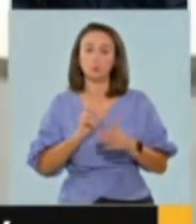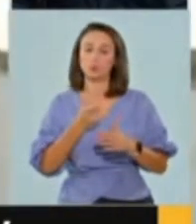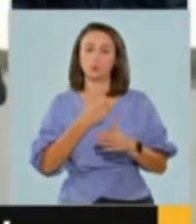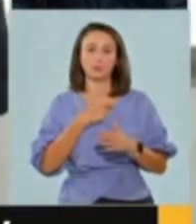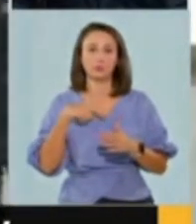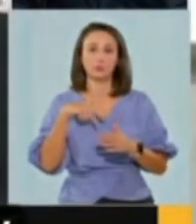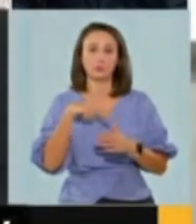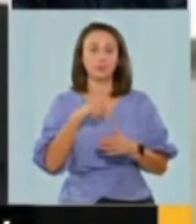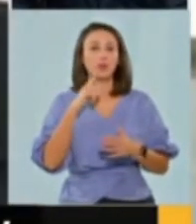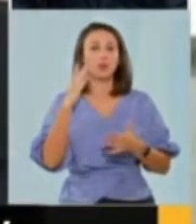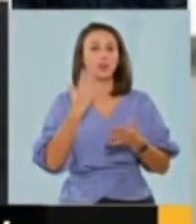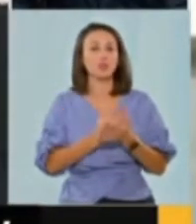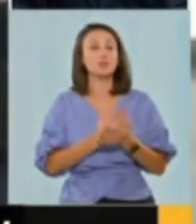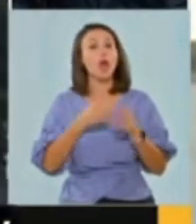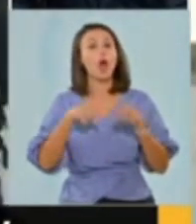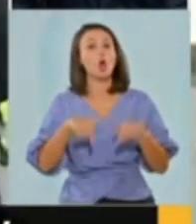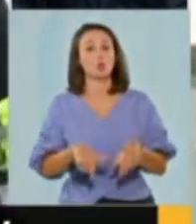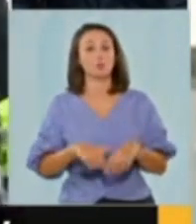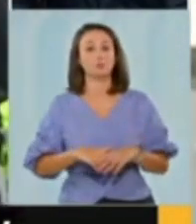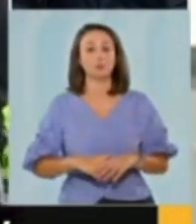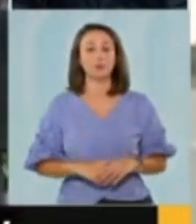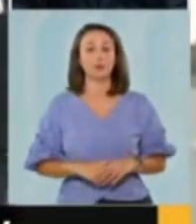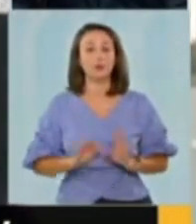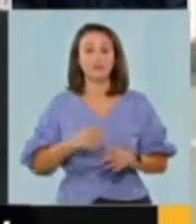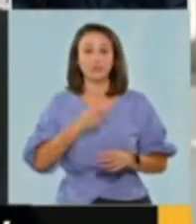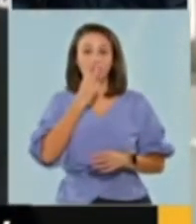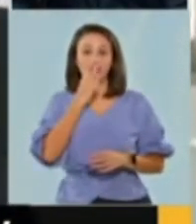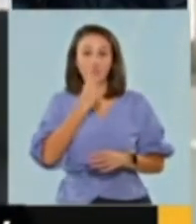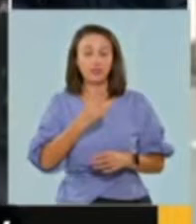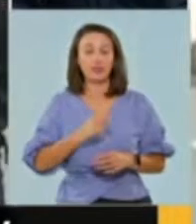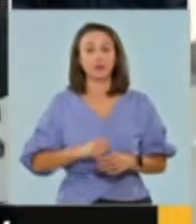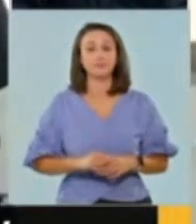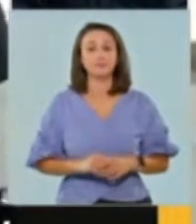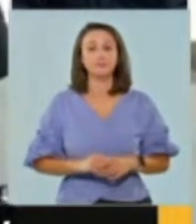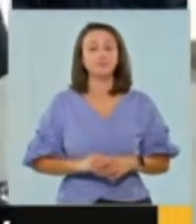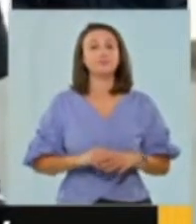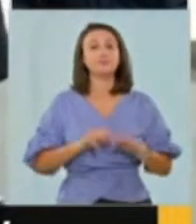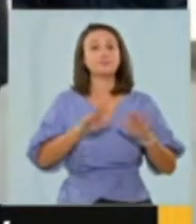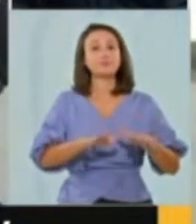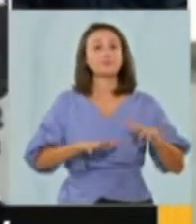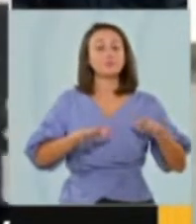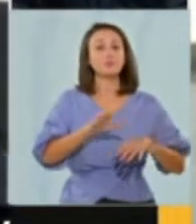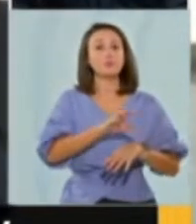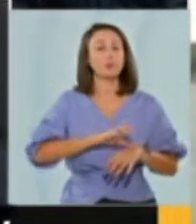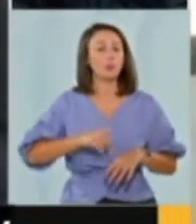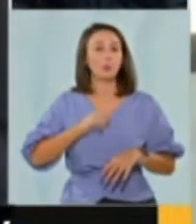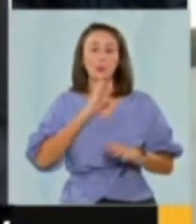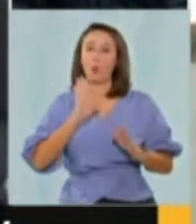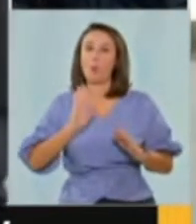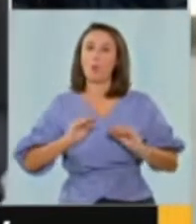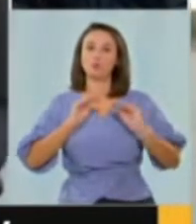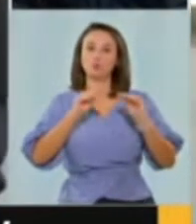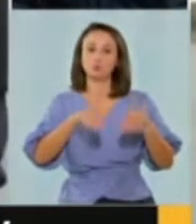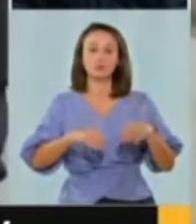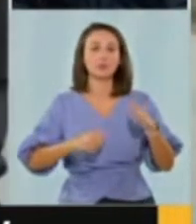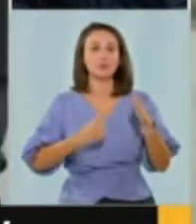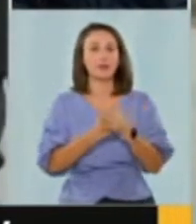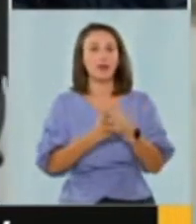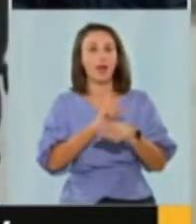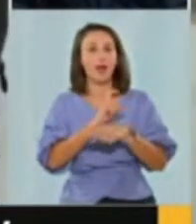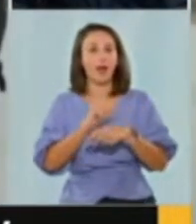luăm decizia în acest moment, având în vedere faptul că sunt 19 localități care nu au atins această